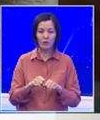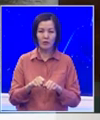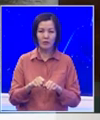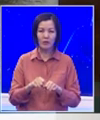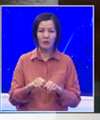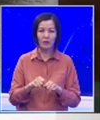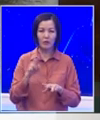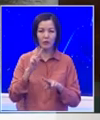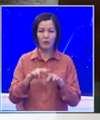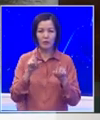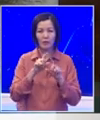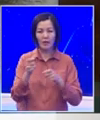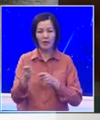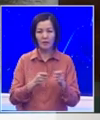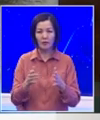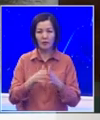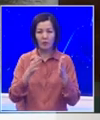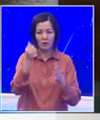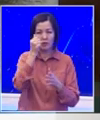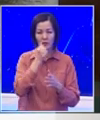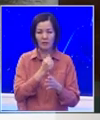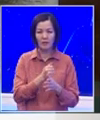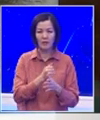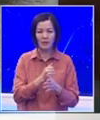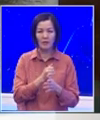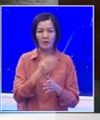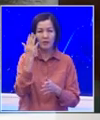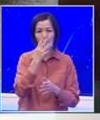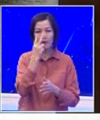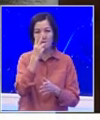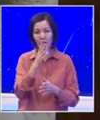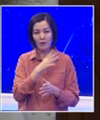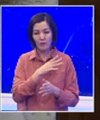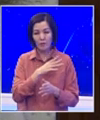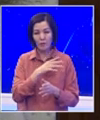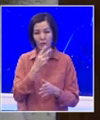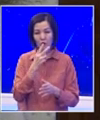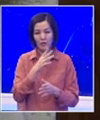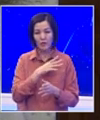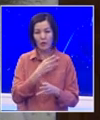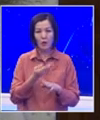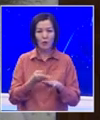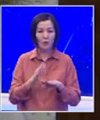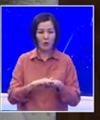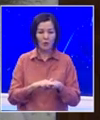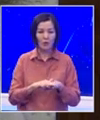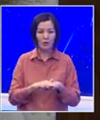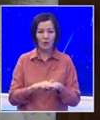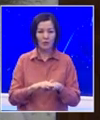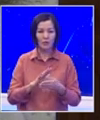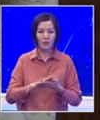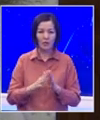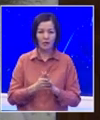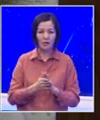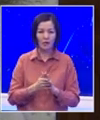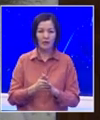түрме әкімшілігіне алғысымыз зор. Әрине, қаңтар қасіретін бейнебаянның ішінде жүргенде әсерде отырып көрдік. Өте ауыр жағдай. Ешкімнің басына